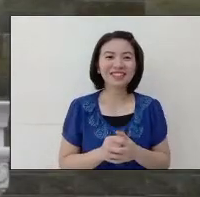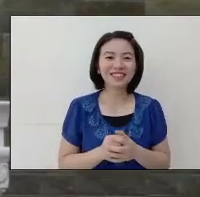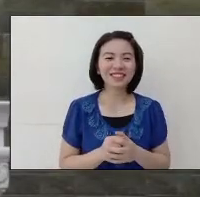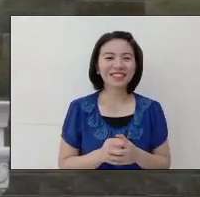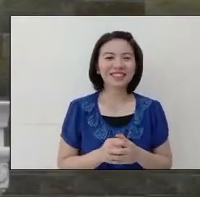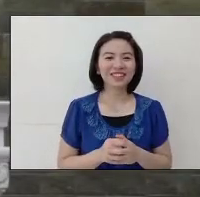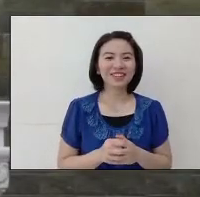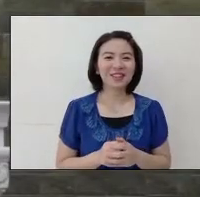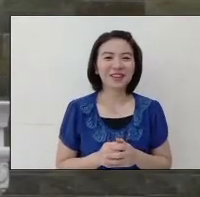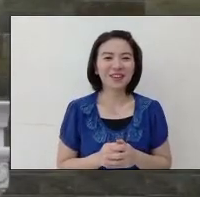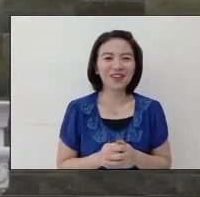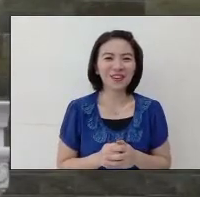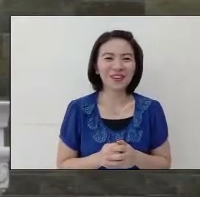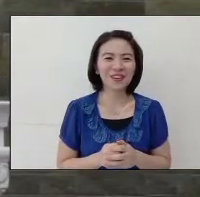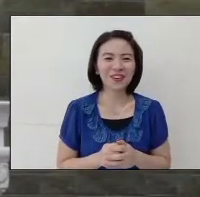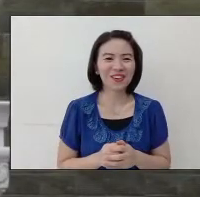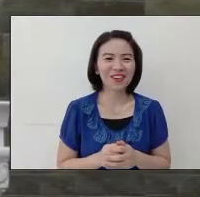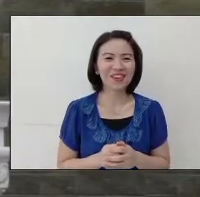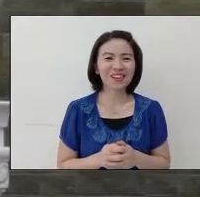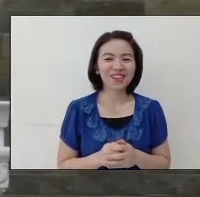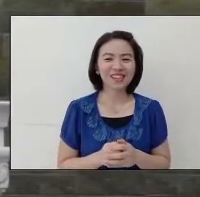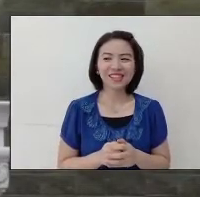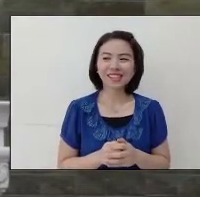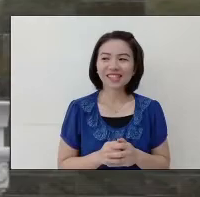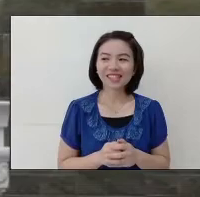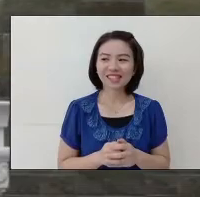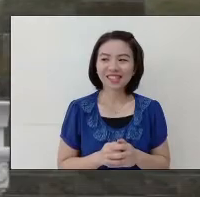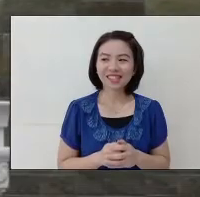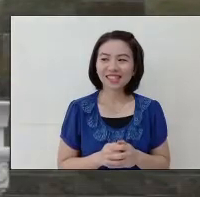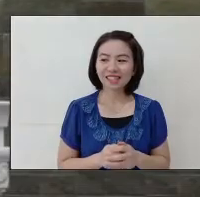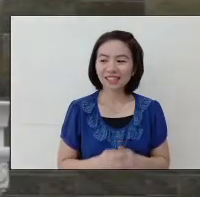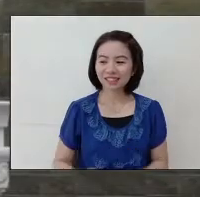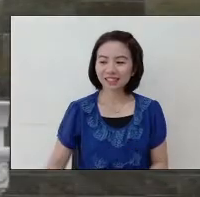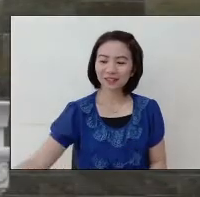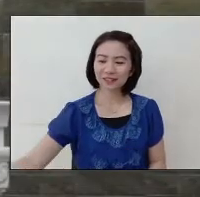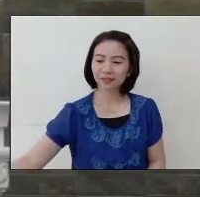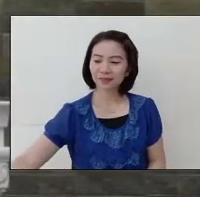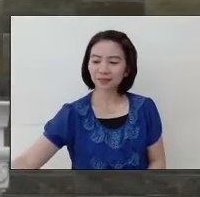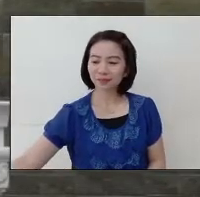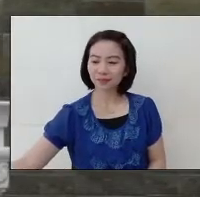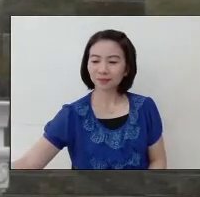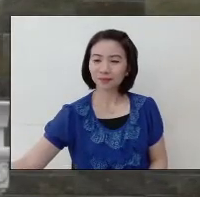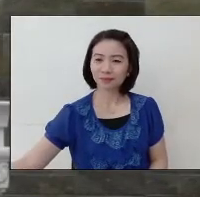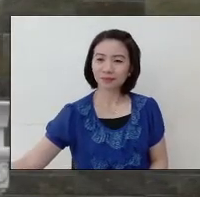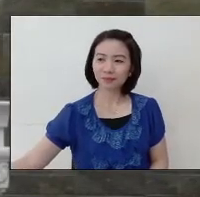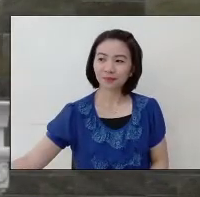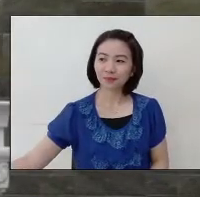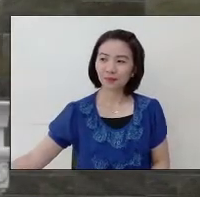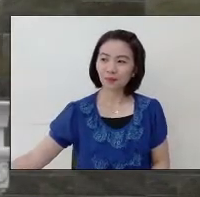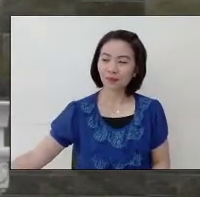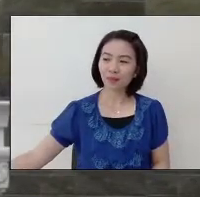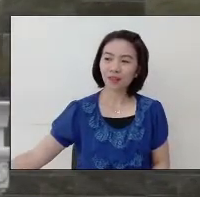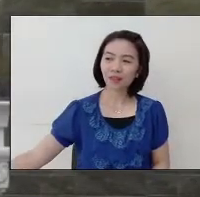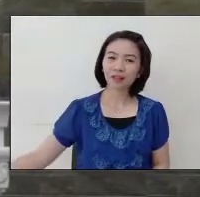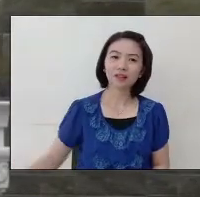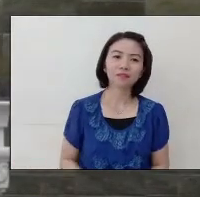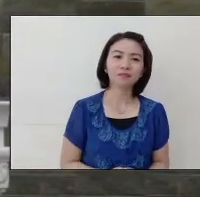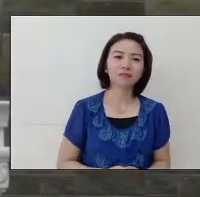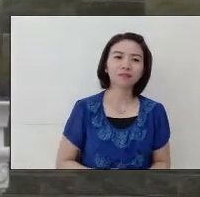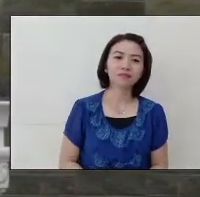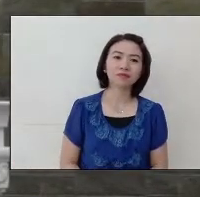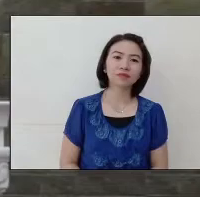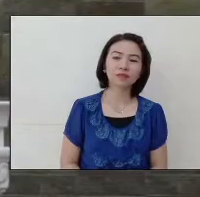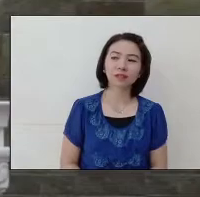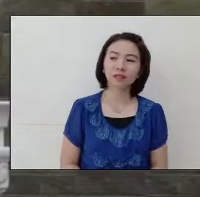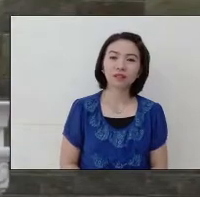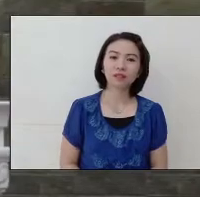mga kapatid, na ilagay siya ng batas. I'm talking about the authority in Rome. Hindi maiiwasan ni Paul na mailagay siya